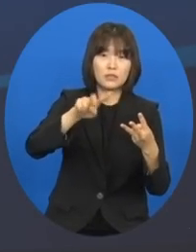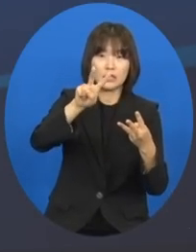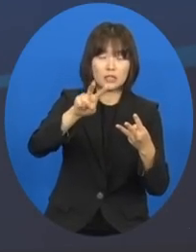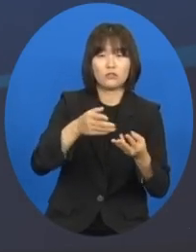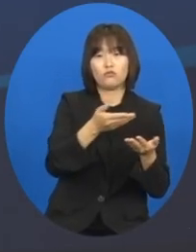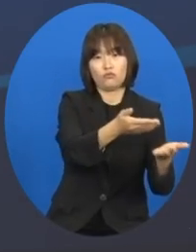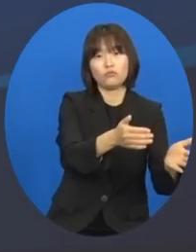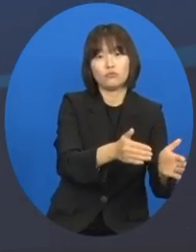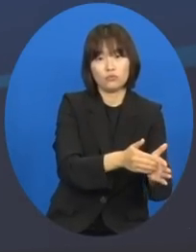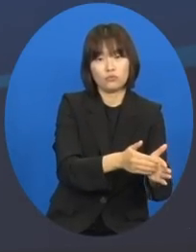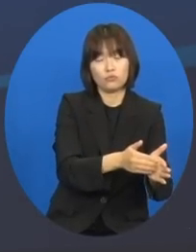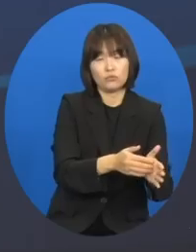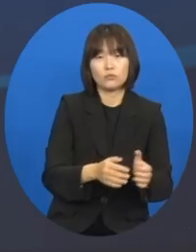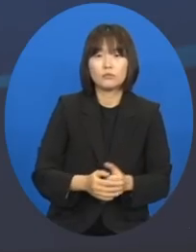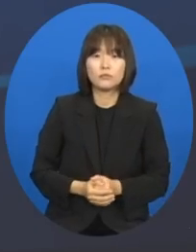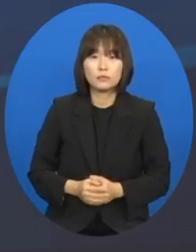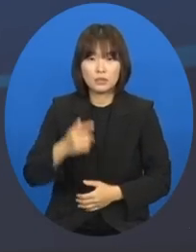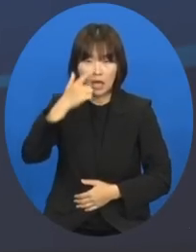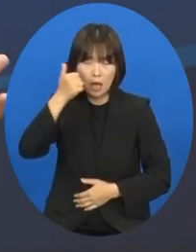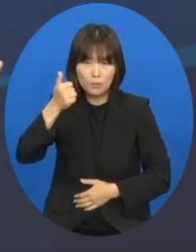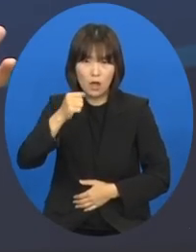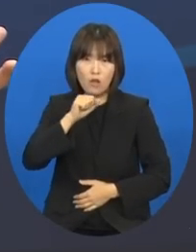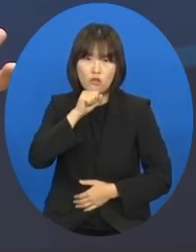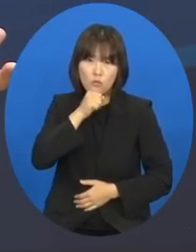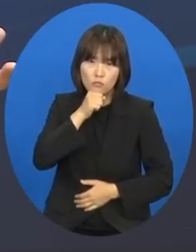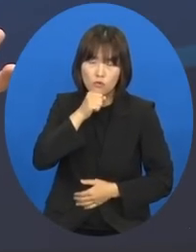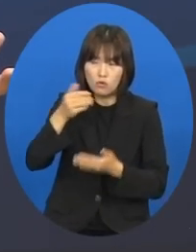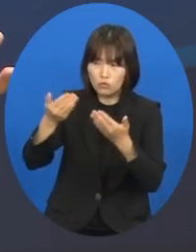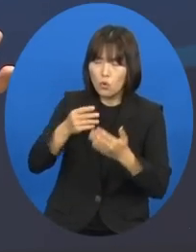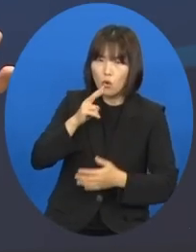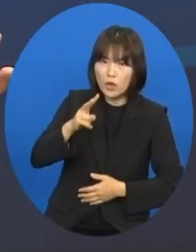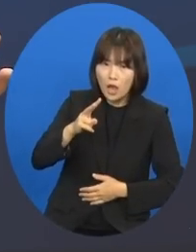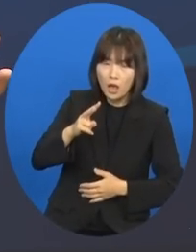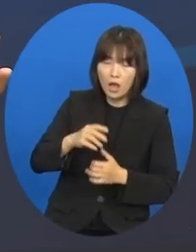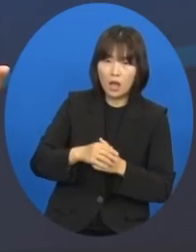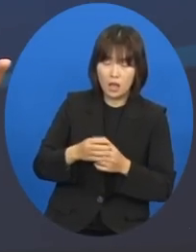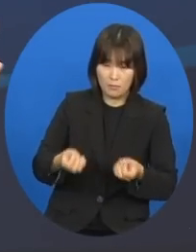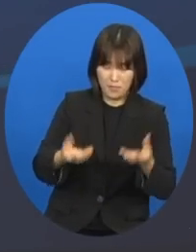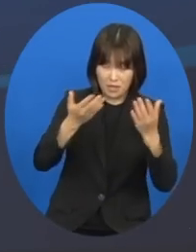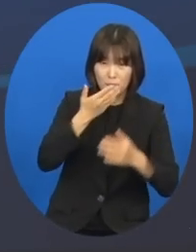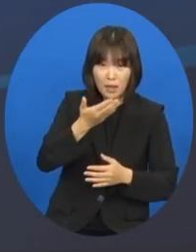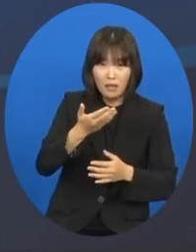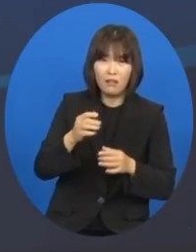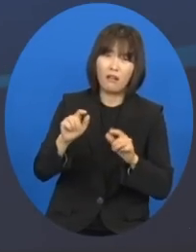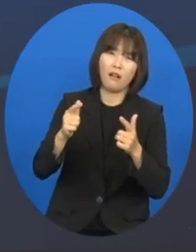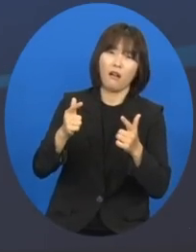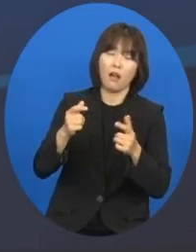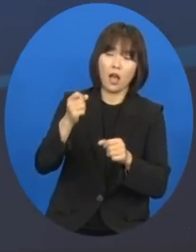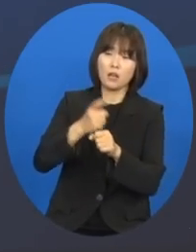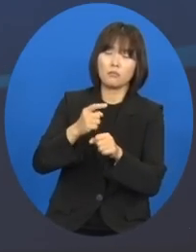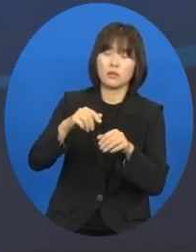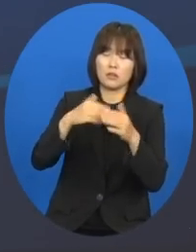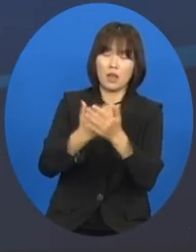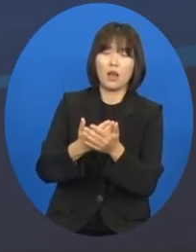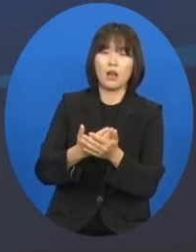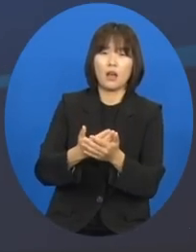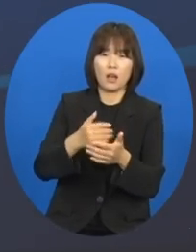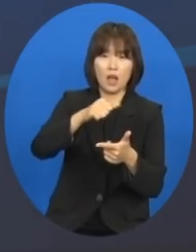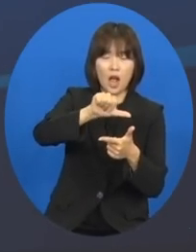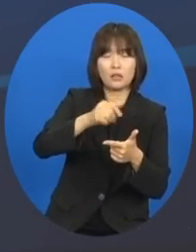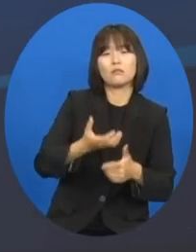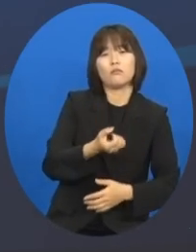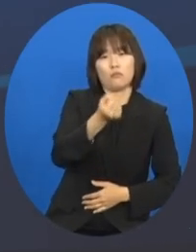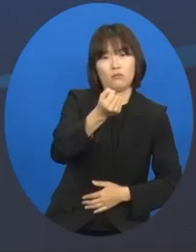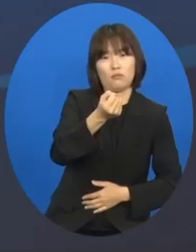아버지가 염소 새끼를 줘야만 바베큐 파티를 할 수 있습니까 아니요 다 자기 소유에요 집에 있는게 다